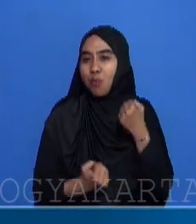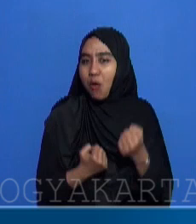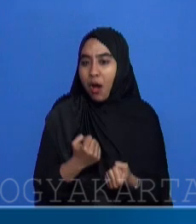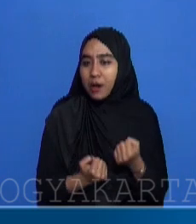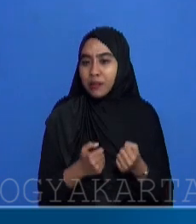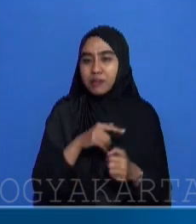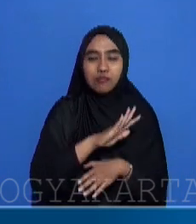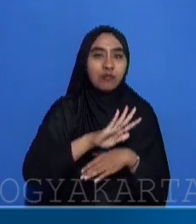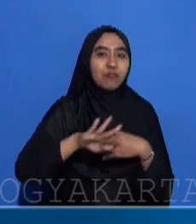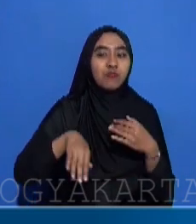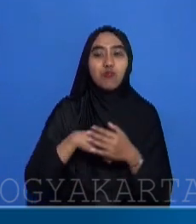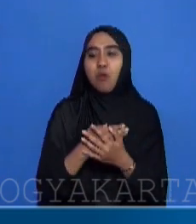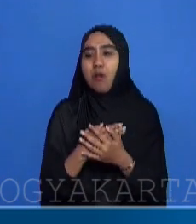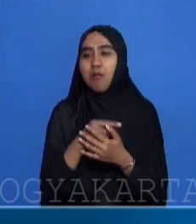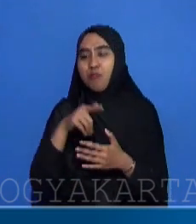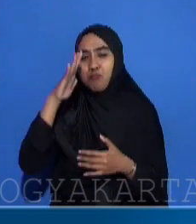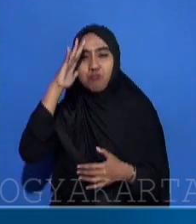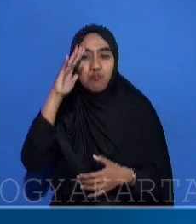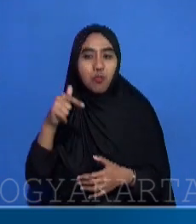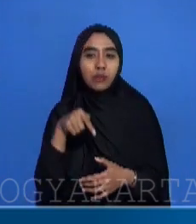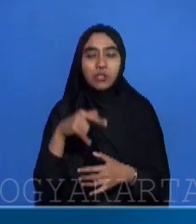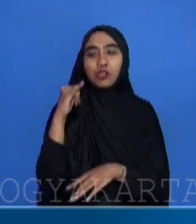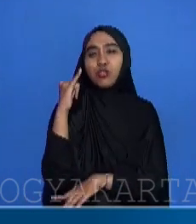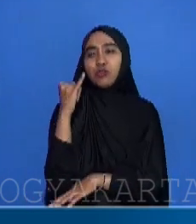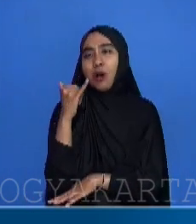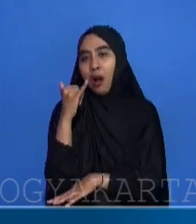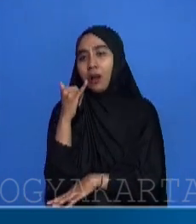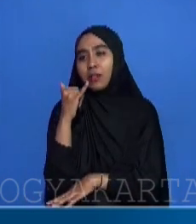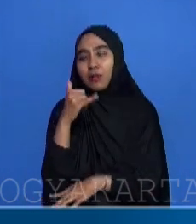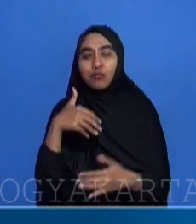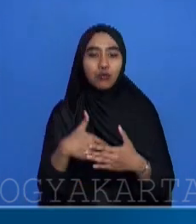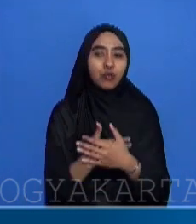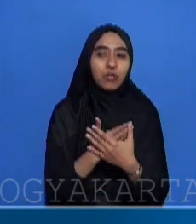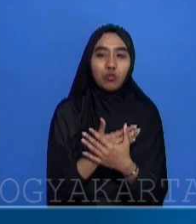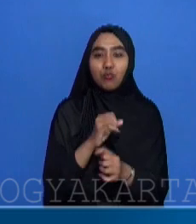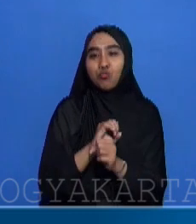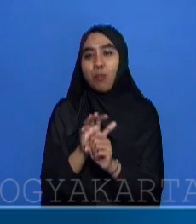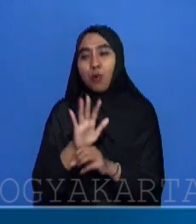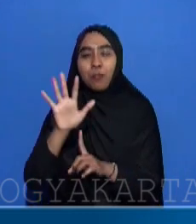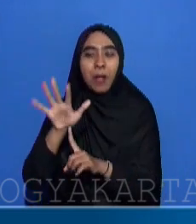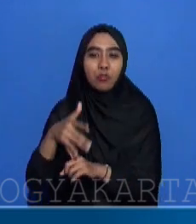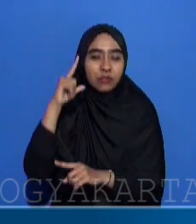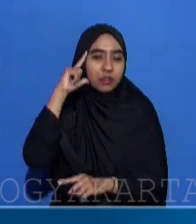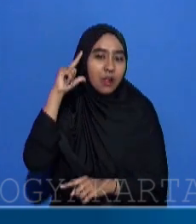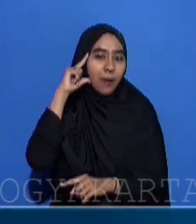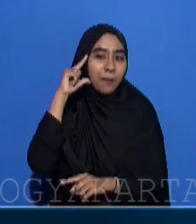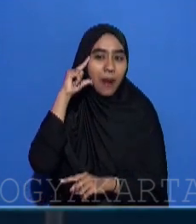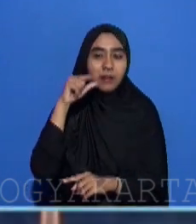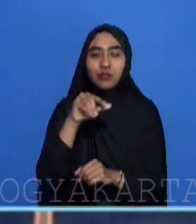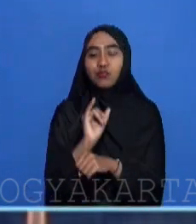seluruh jajaran Polda DIY, dari Gunung Kidul, Kulon Progo, Bantul, Sleman, dan terakhir